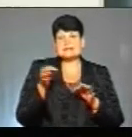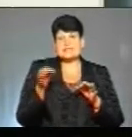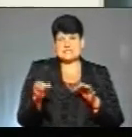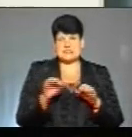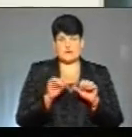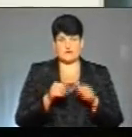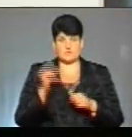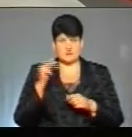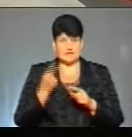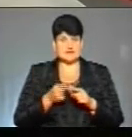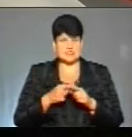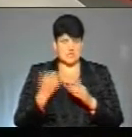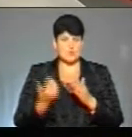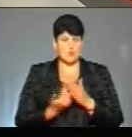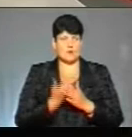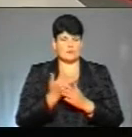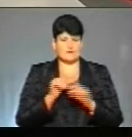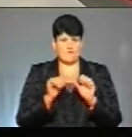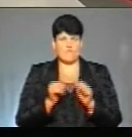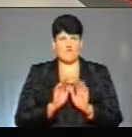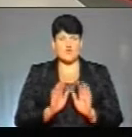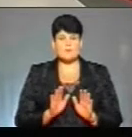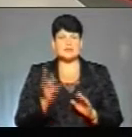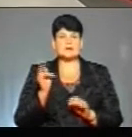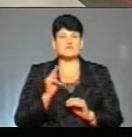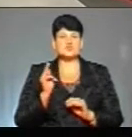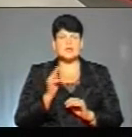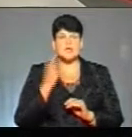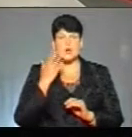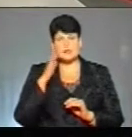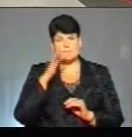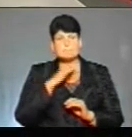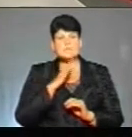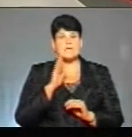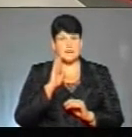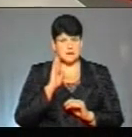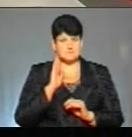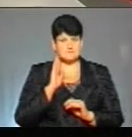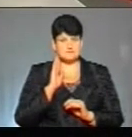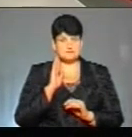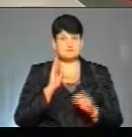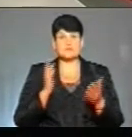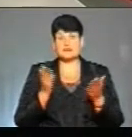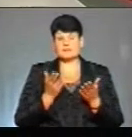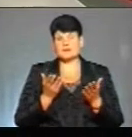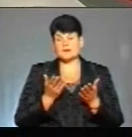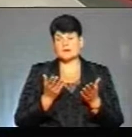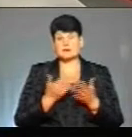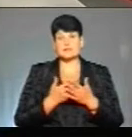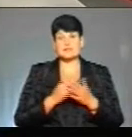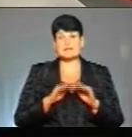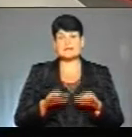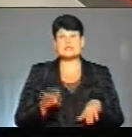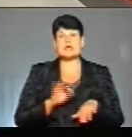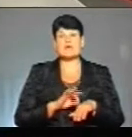навчання. Що це нововведення, так? Це фактично нова форма навчання, коли батьки, яких, наприклад, навіть